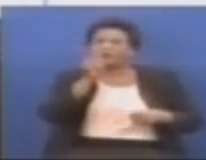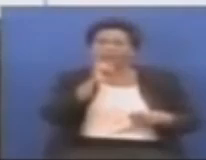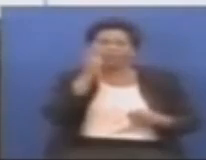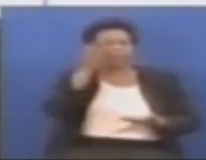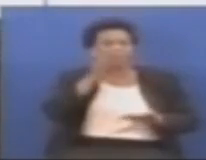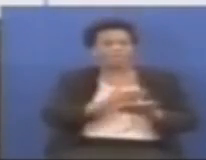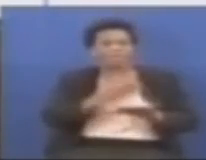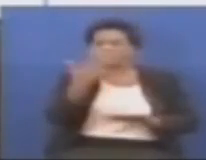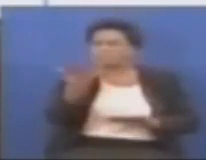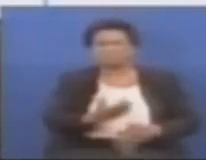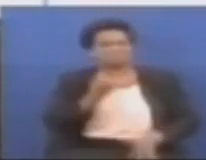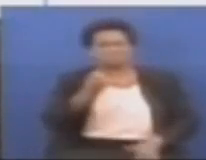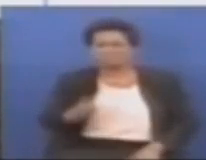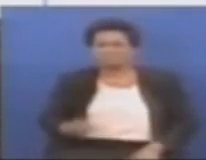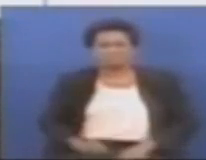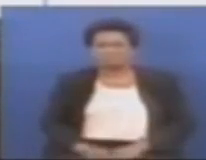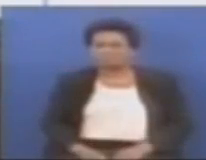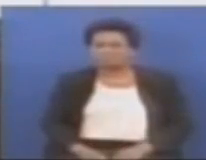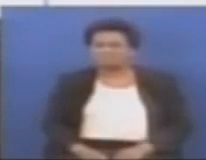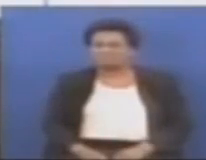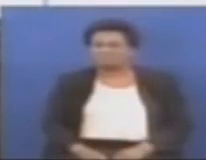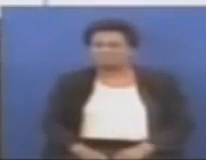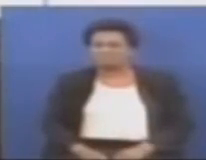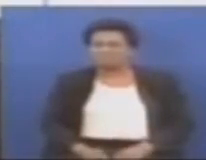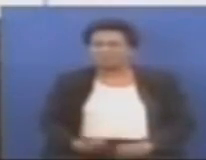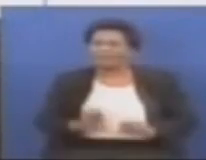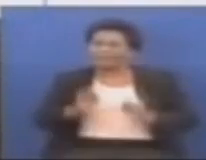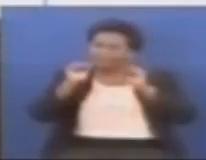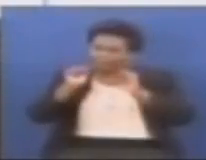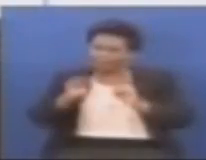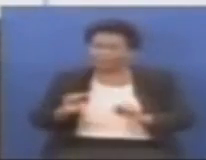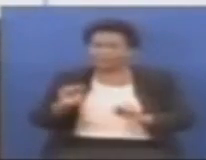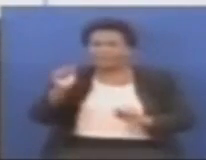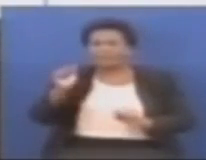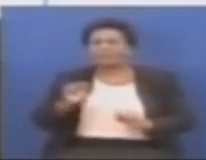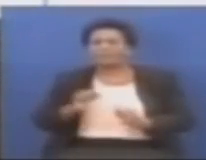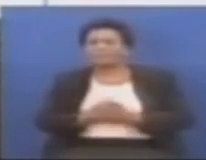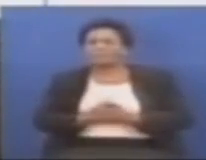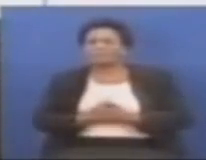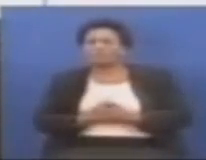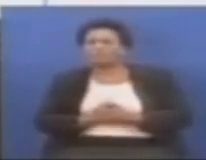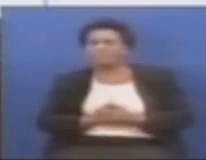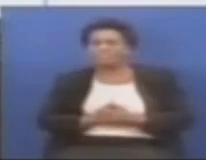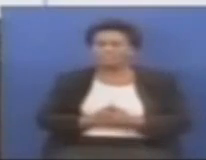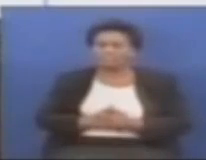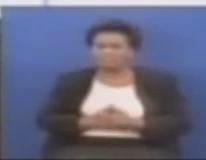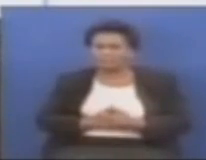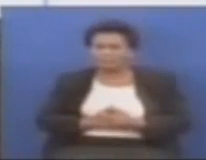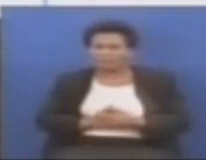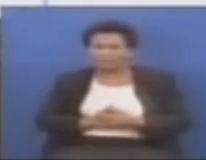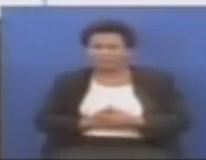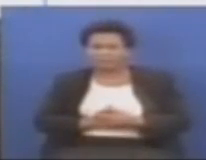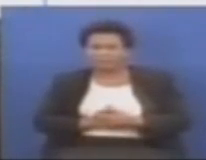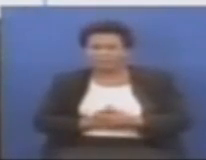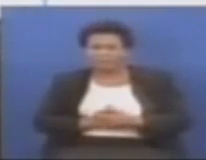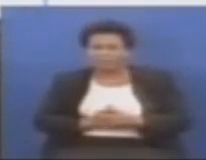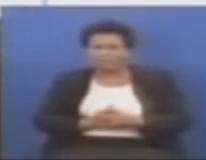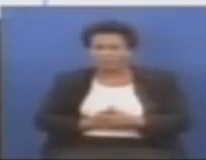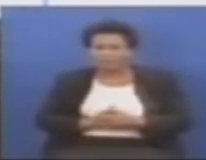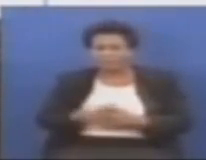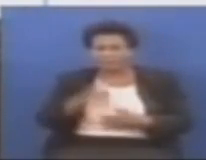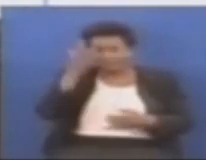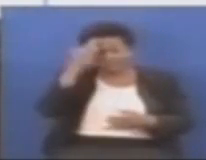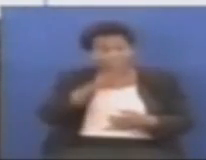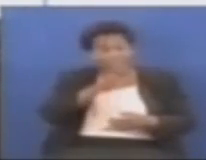ya mirathi iwafikie wananchi wengi zaidi. Mheshimiwa Spika, kupitia bunge lako